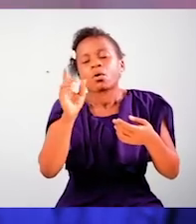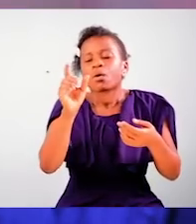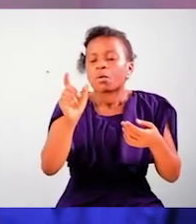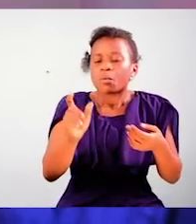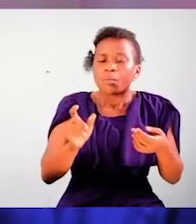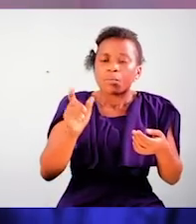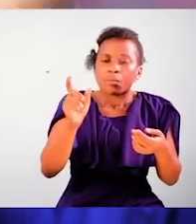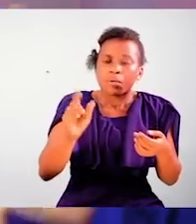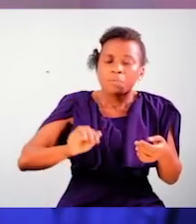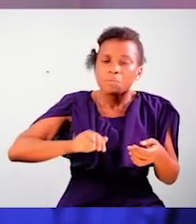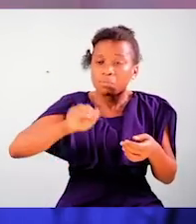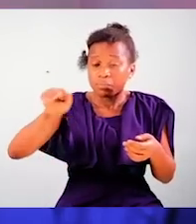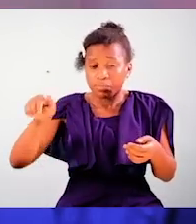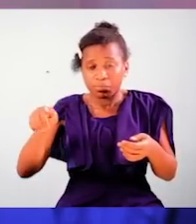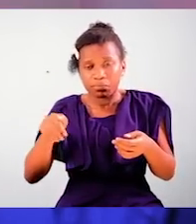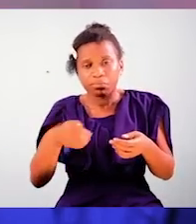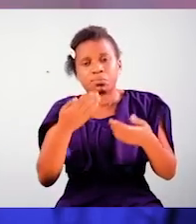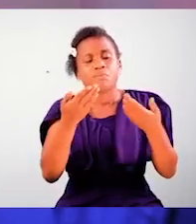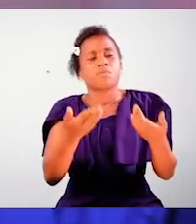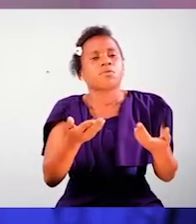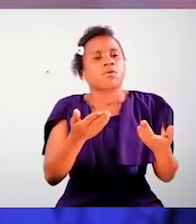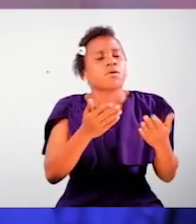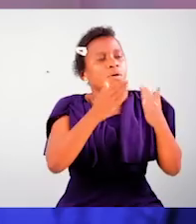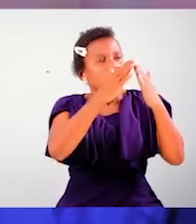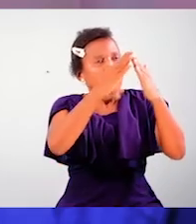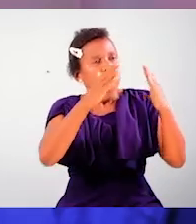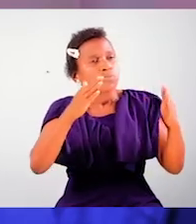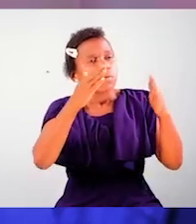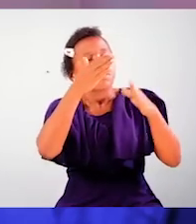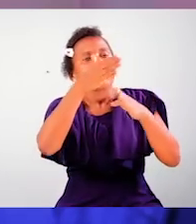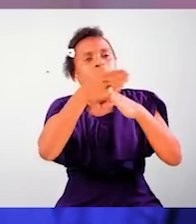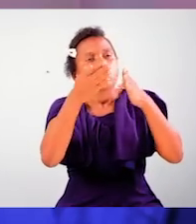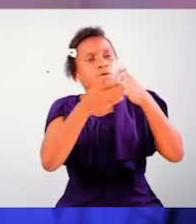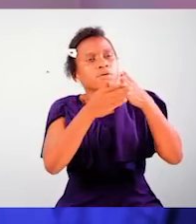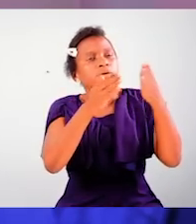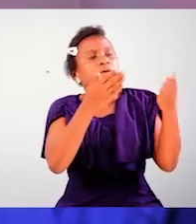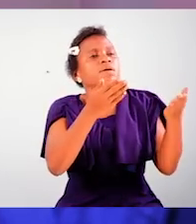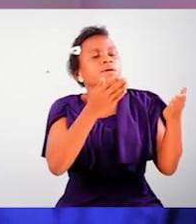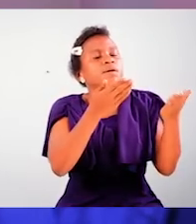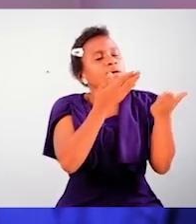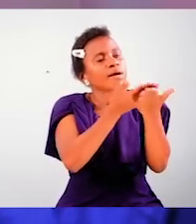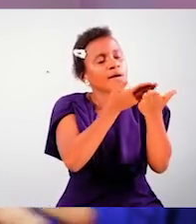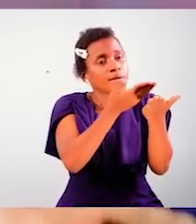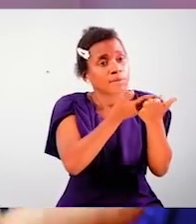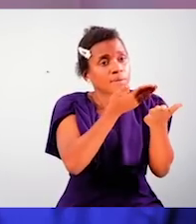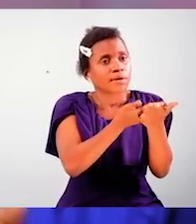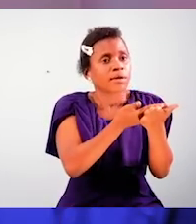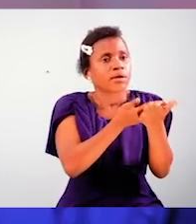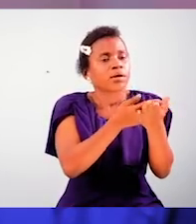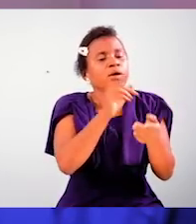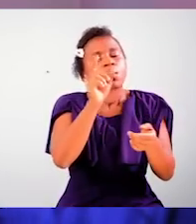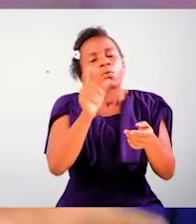Watu tumeshangaa majumba yanaota kama uyoga. Kila mtu anauliza, haya majumba yanatoka wapi? Na wanaojenga ni watu wenye mishahara ya milioni